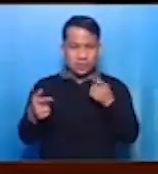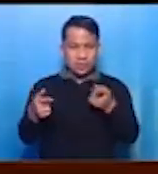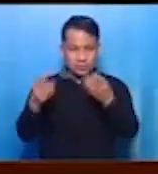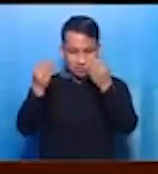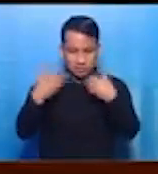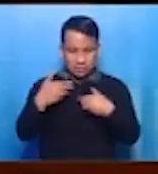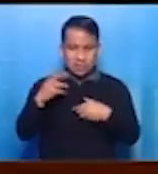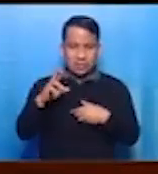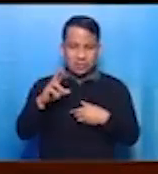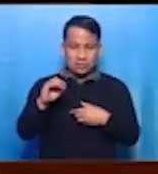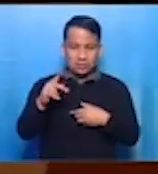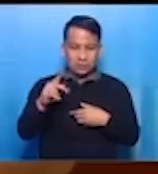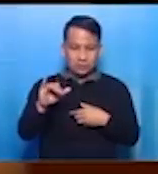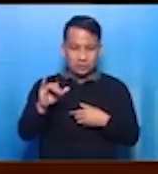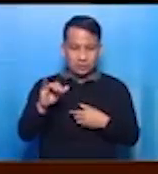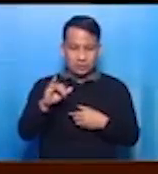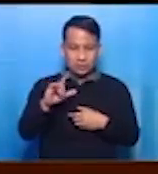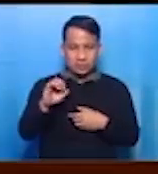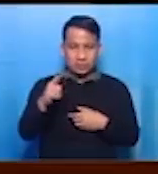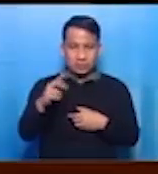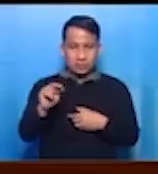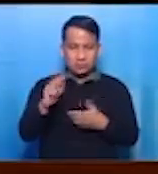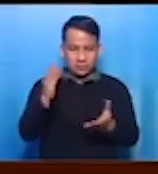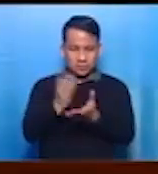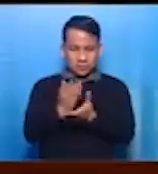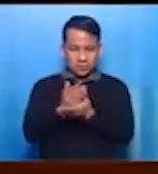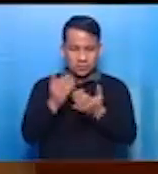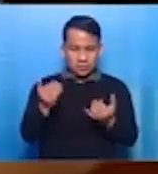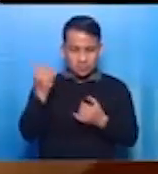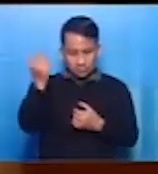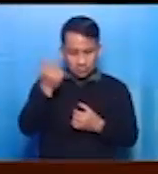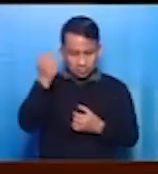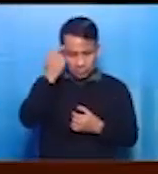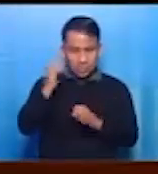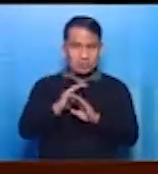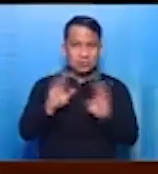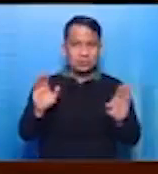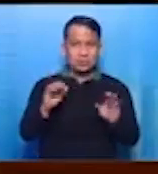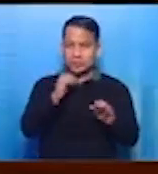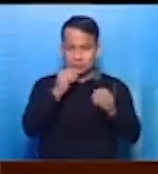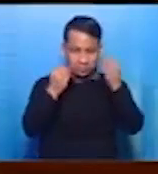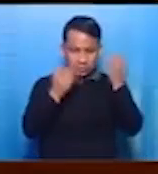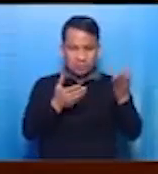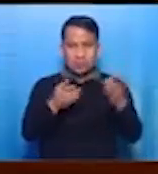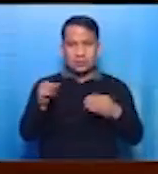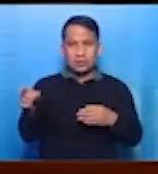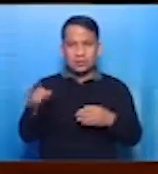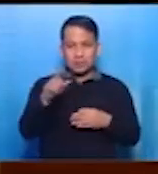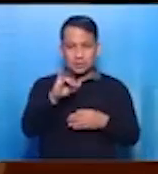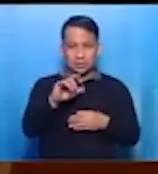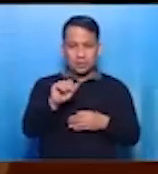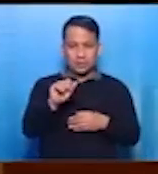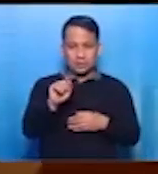atin ni Mayor Rocky Ilagan ng Puerto Galera na kung ipatitigil man ito ng gobernador ay hindi nila ito susundin at tanging